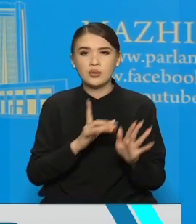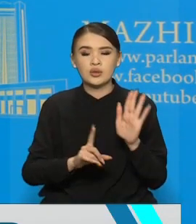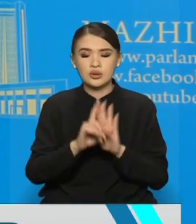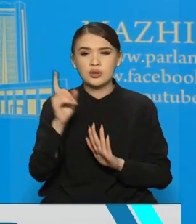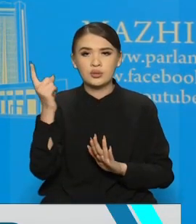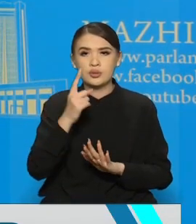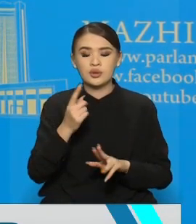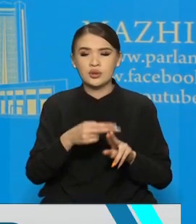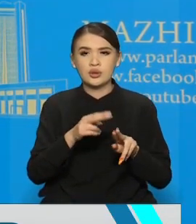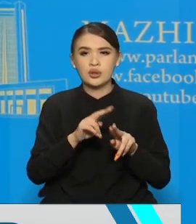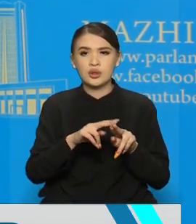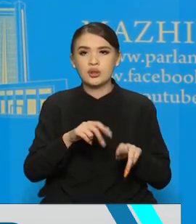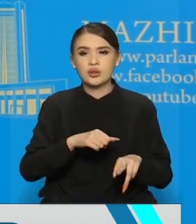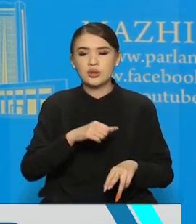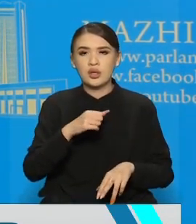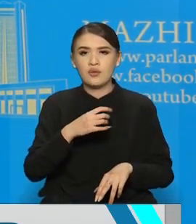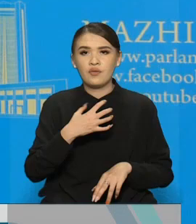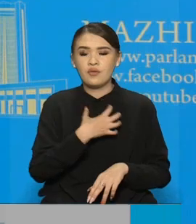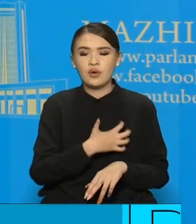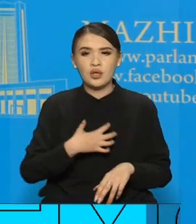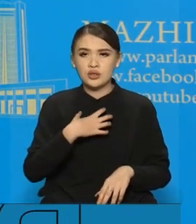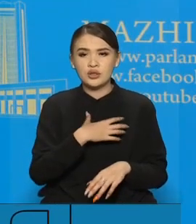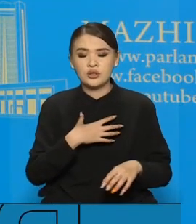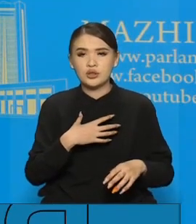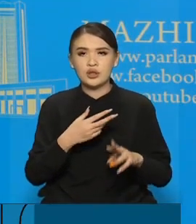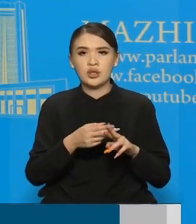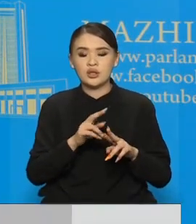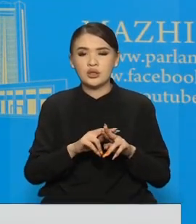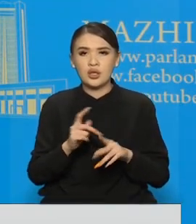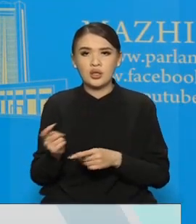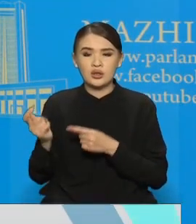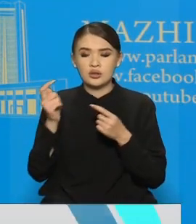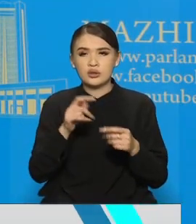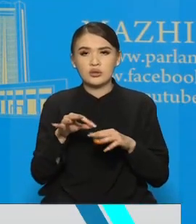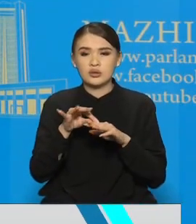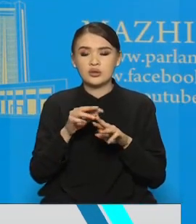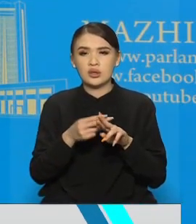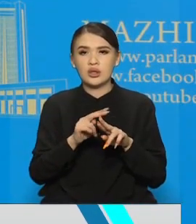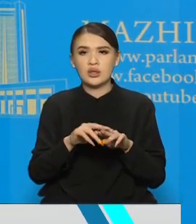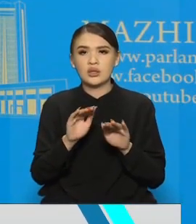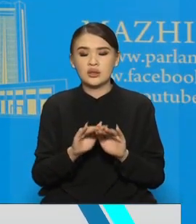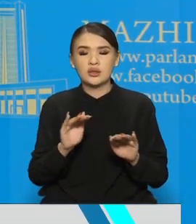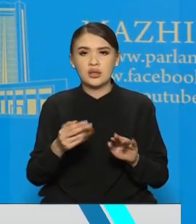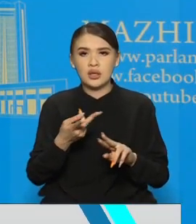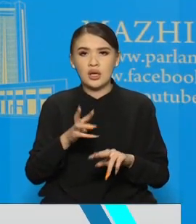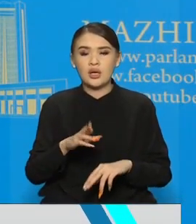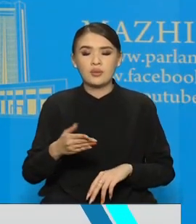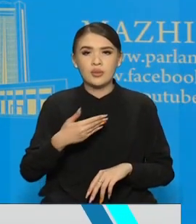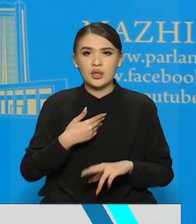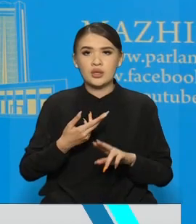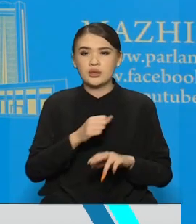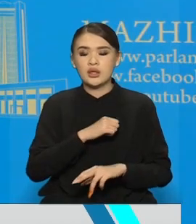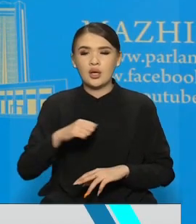там самые важные достижения в жизни я перечисляю своих детей потому что это для меня реально самый